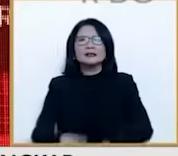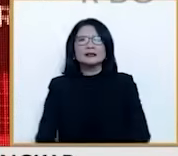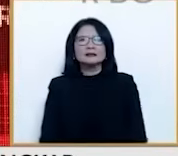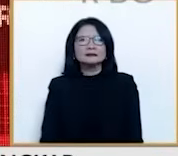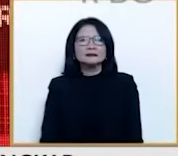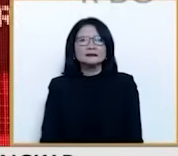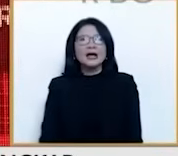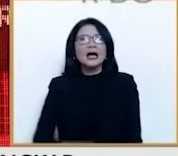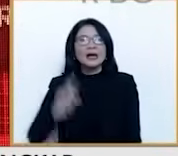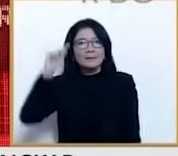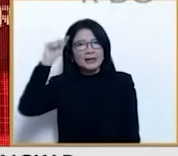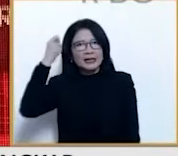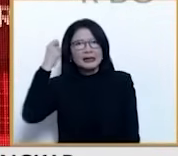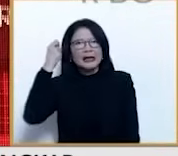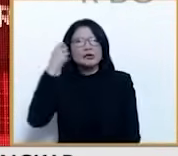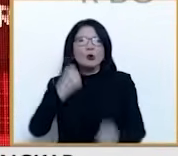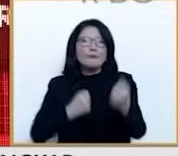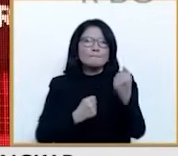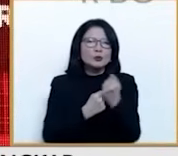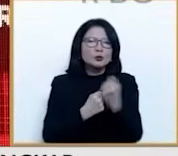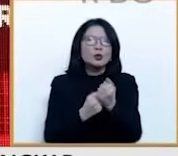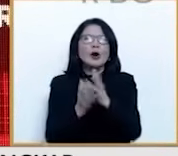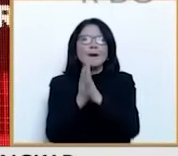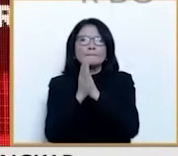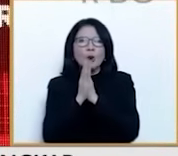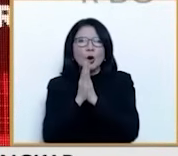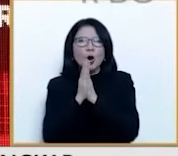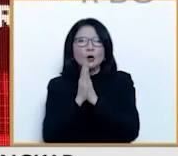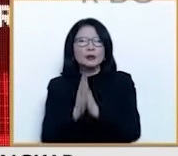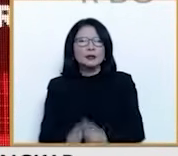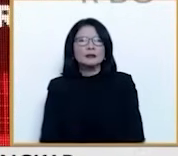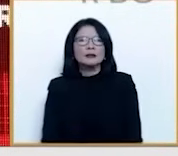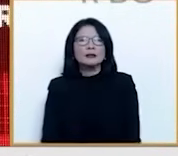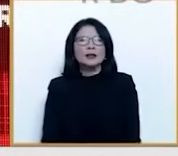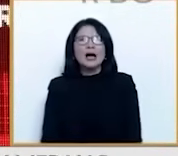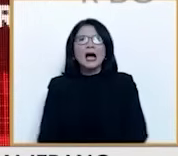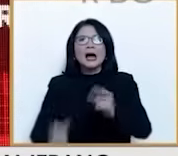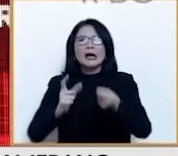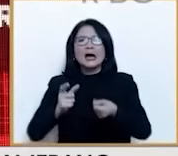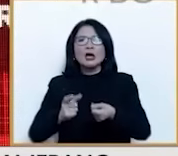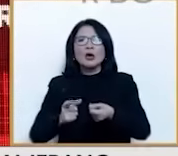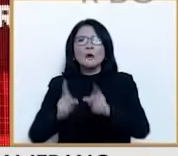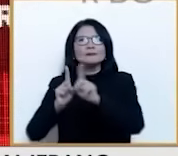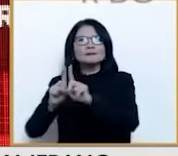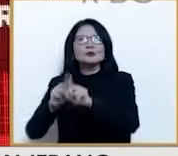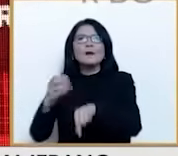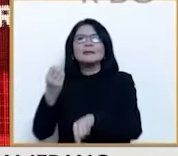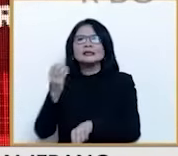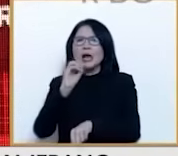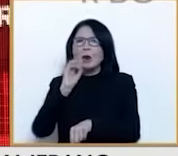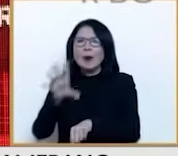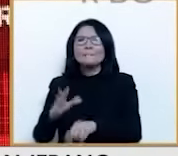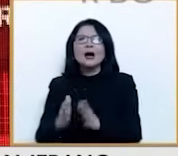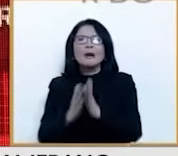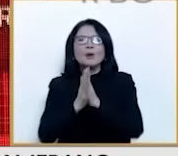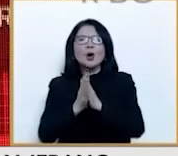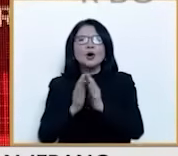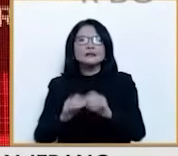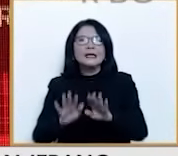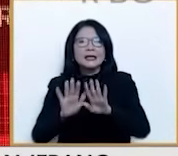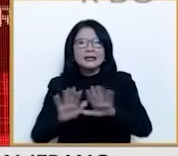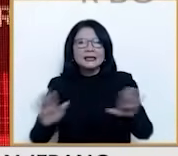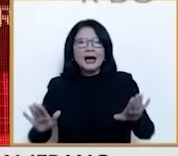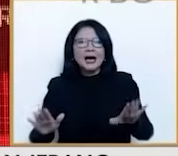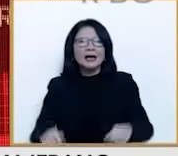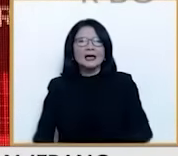dan kami ingatkan juga kepada para pendukung, mohon saat kemudian para paslon ini memberikan jawaban, mohon tenang, kita berikan kesempatan